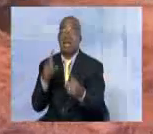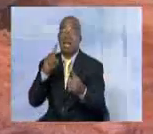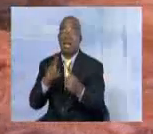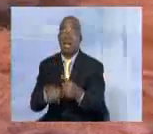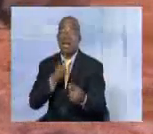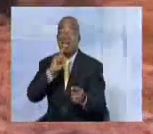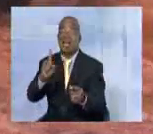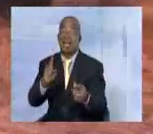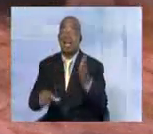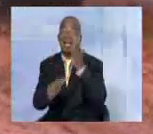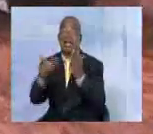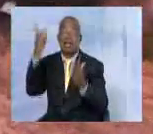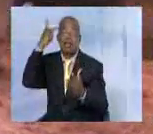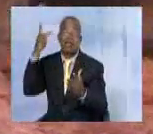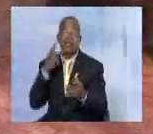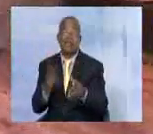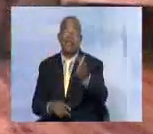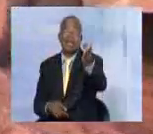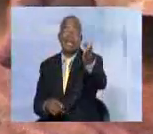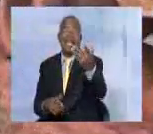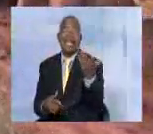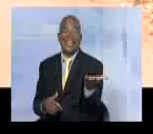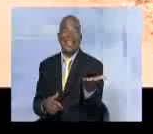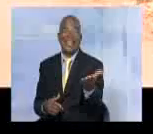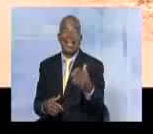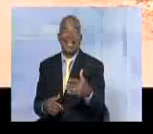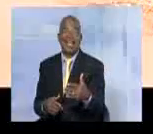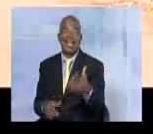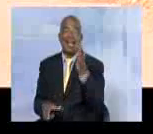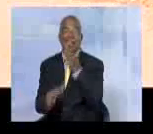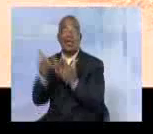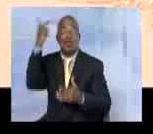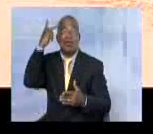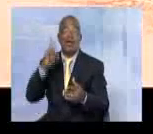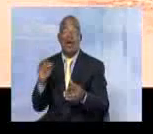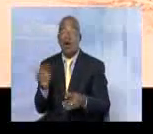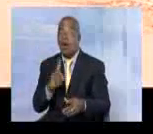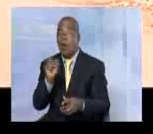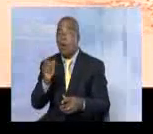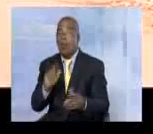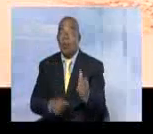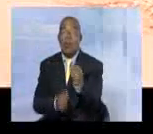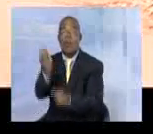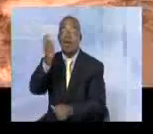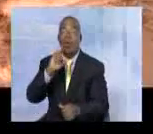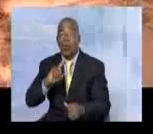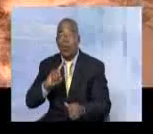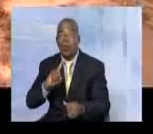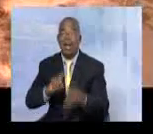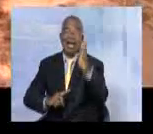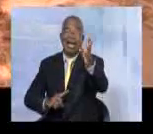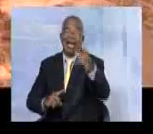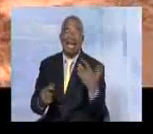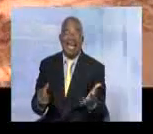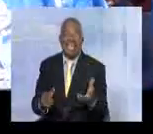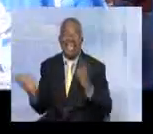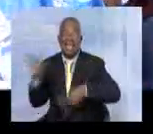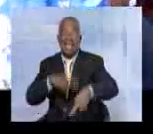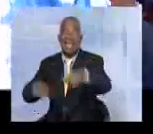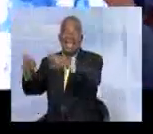sous-préfecture. Voirie fermée, infrastructures scolaires insuffisantes, plateaux techniques sanitaires presque hors